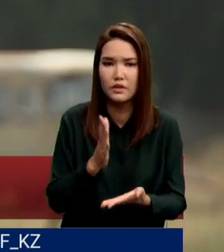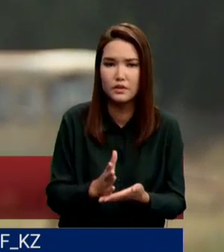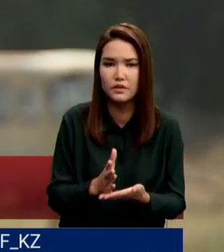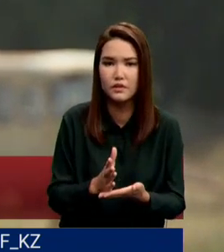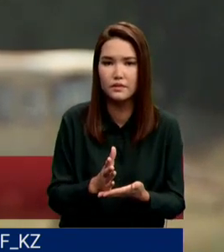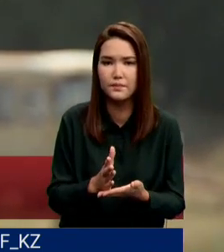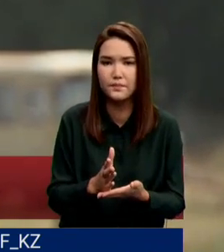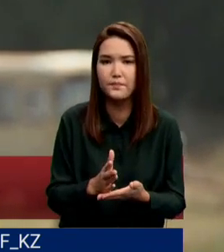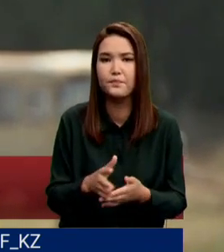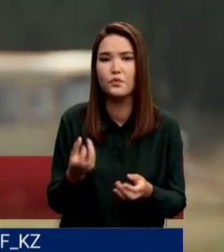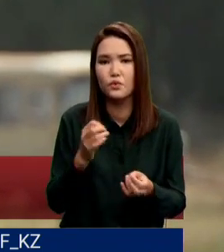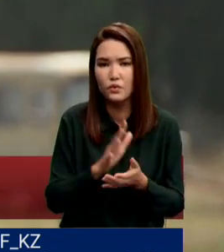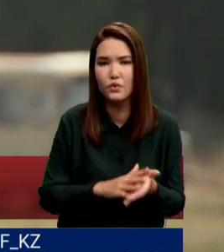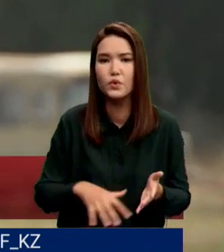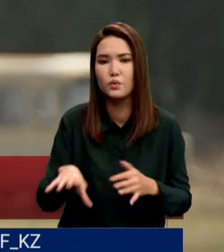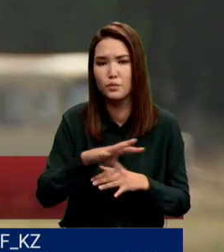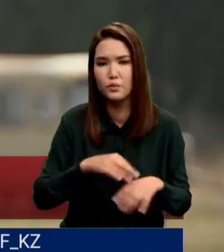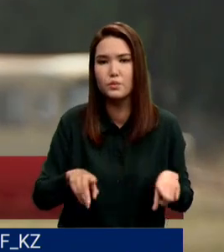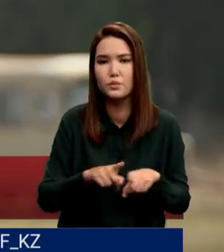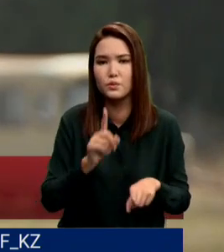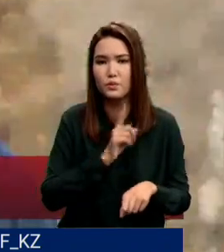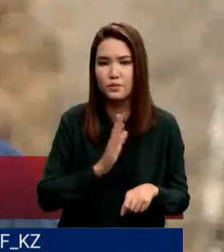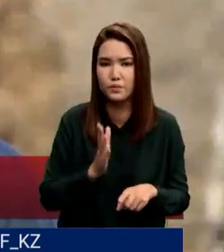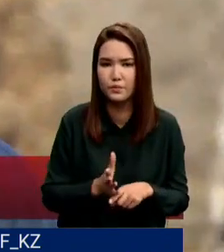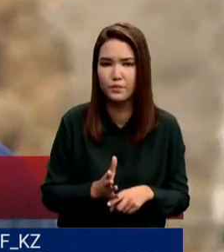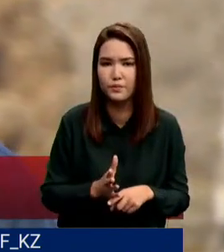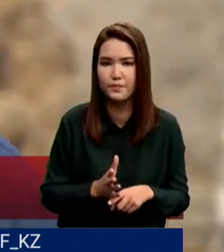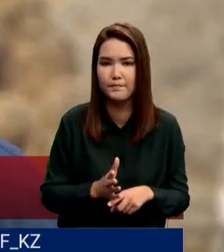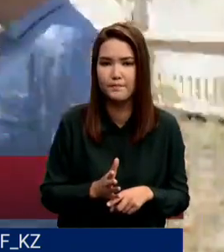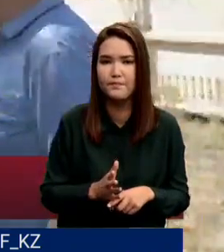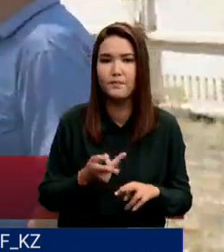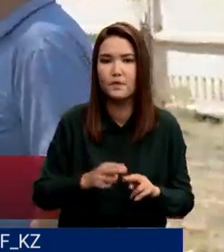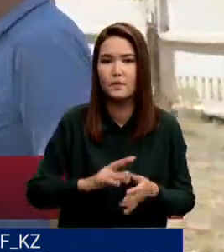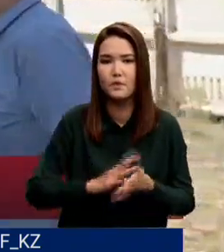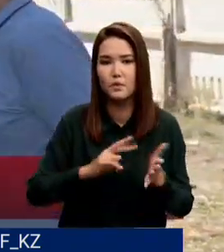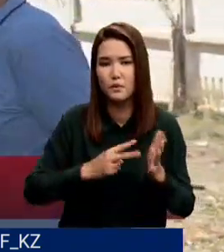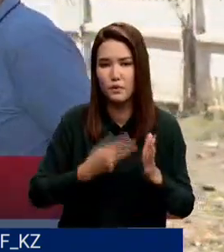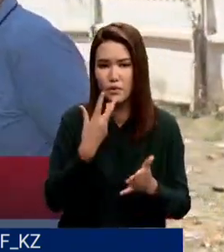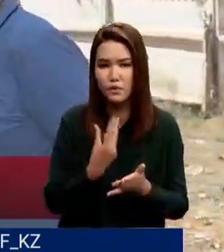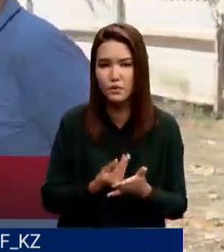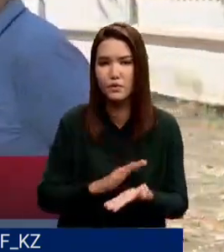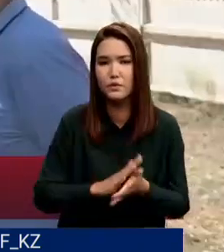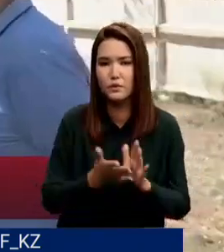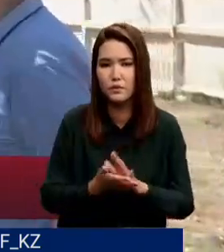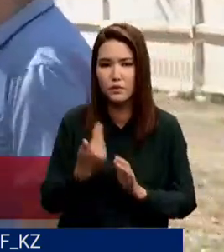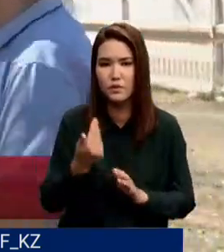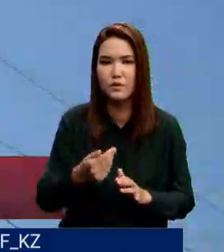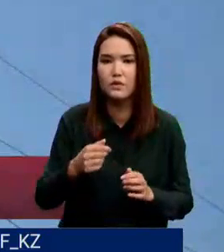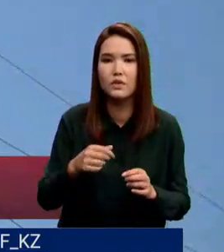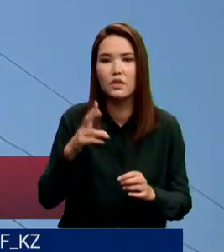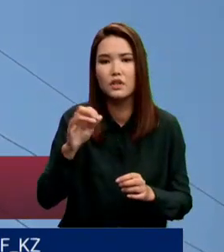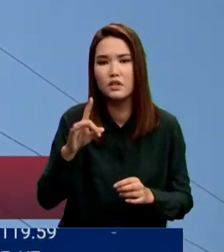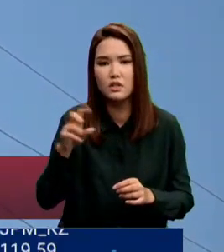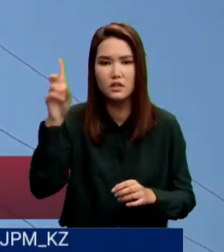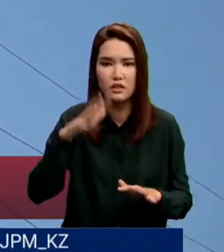отырмыз. Аймамай. Бір үй 15 мың, 20 мыңнан төлейміз. Тұрғындардың сөзінше елді мекен бұл жағдайға 90-шы жылдары тап болған